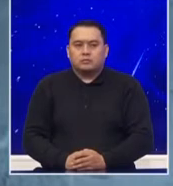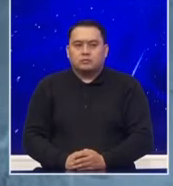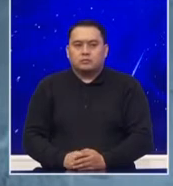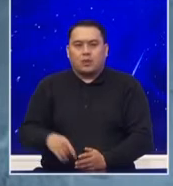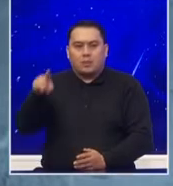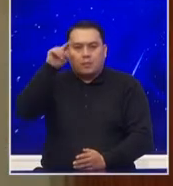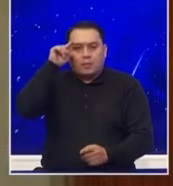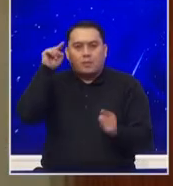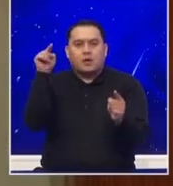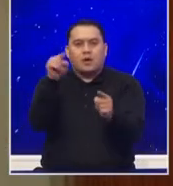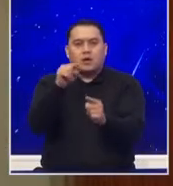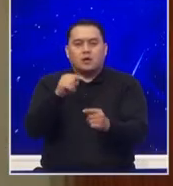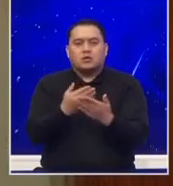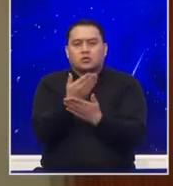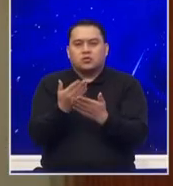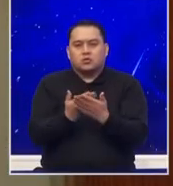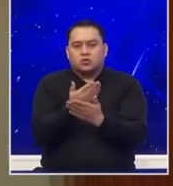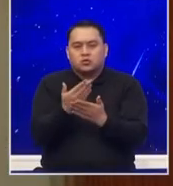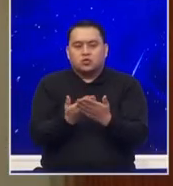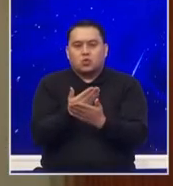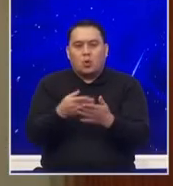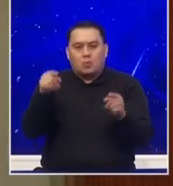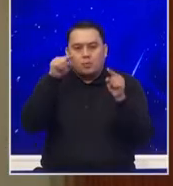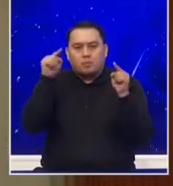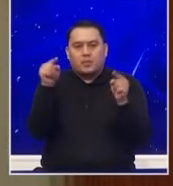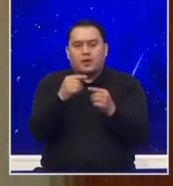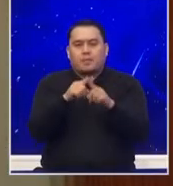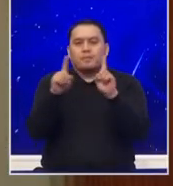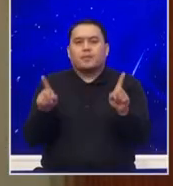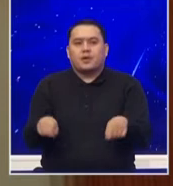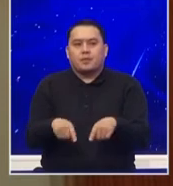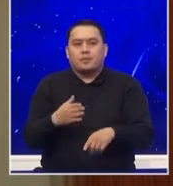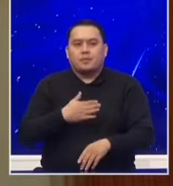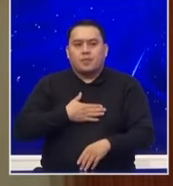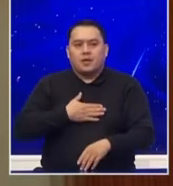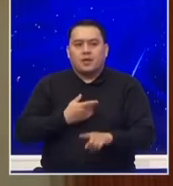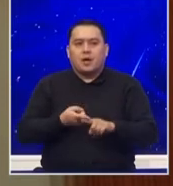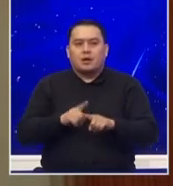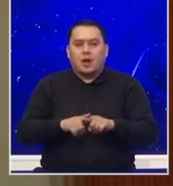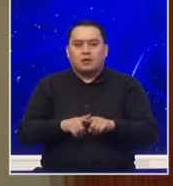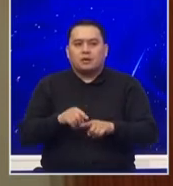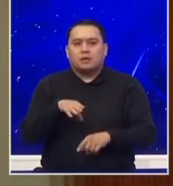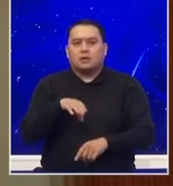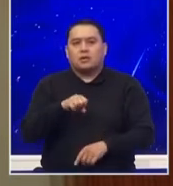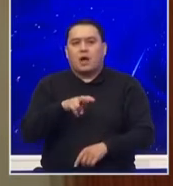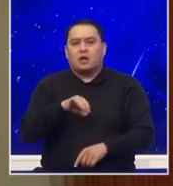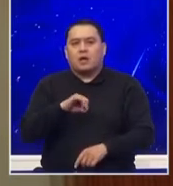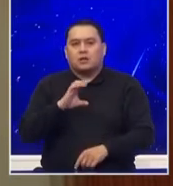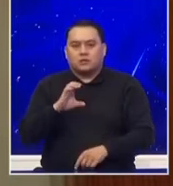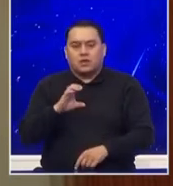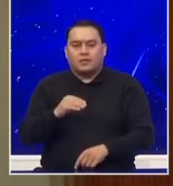Әйгілі суретшінің өмірінің соңына таман сызып қалдырған әйгілі картиналарының бірі мына менің артымдағы Талас өңірі деп